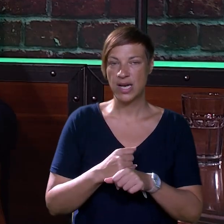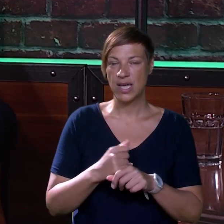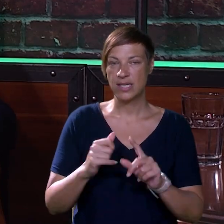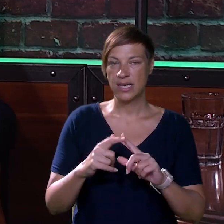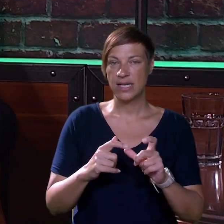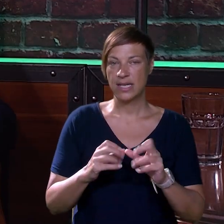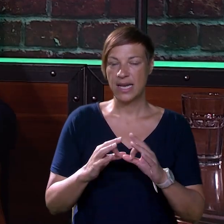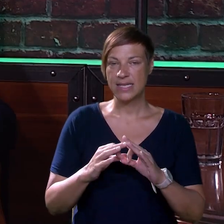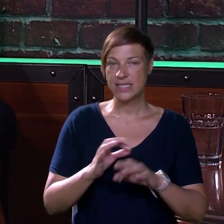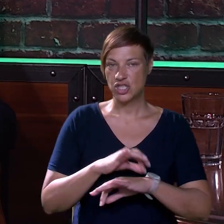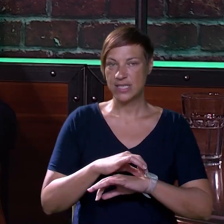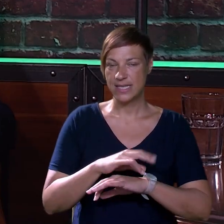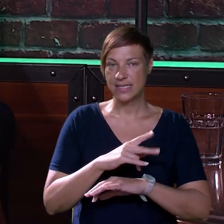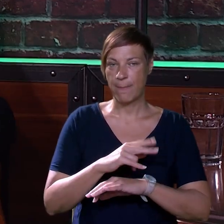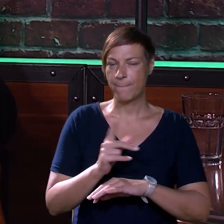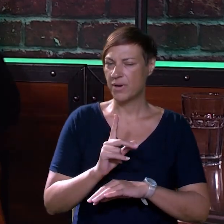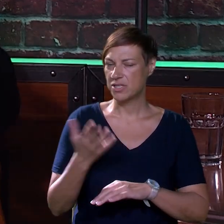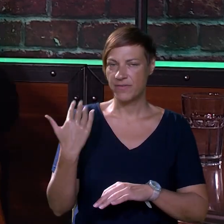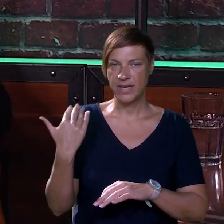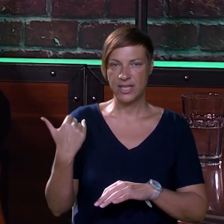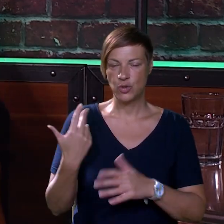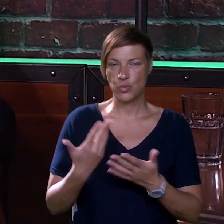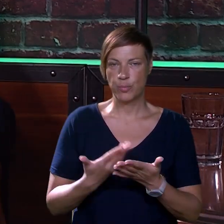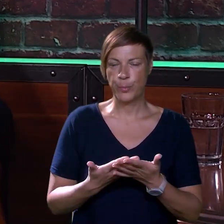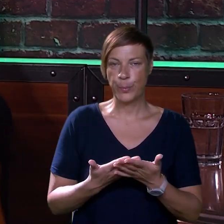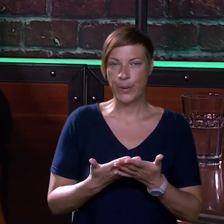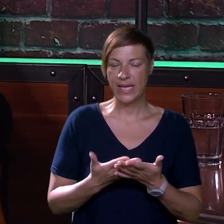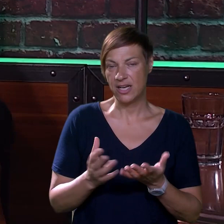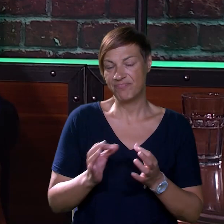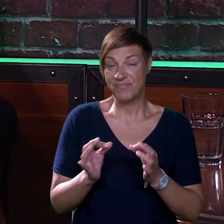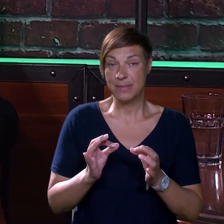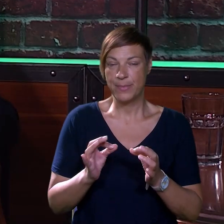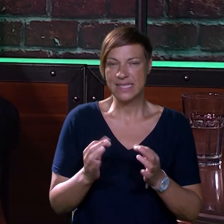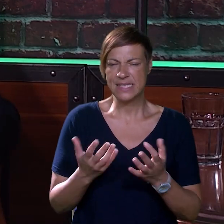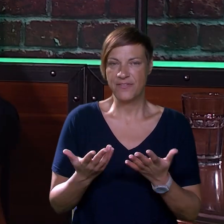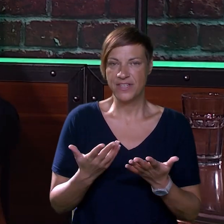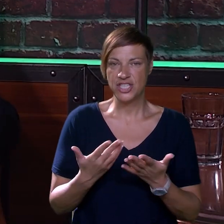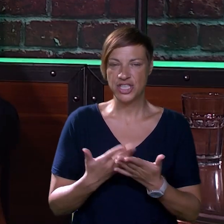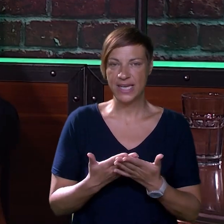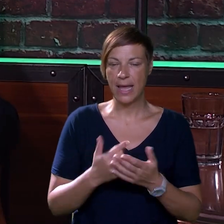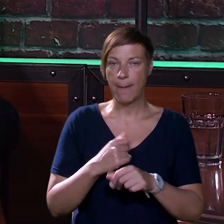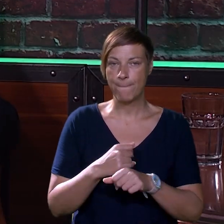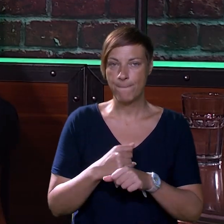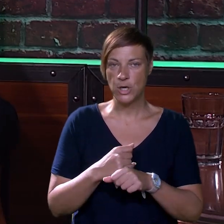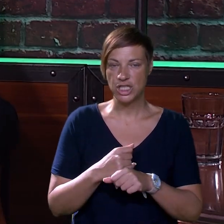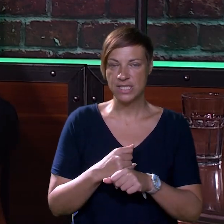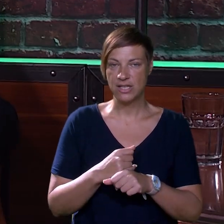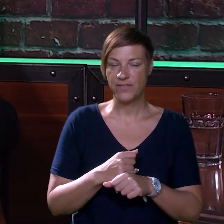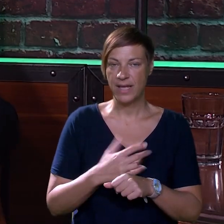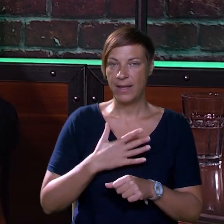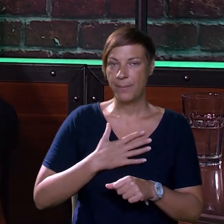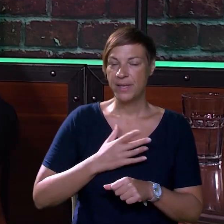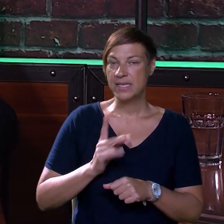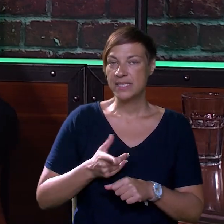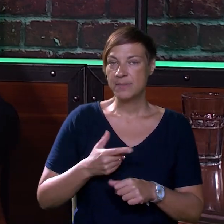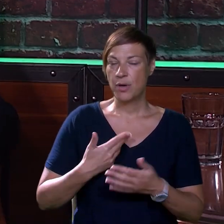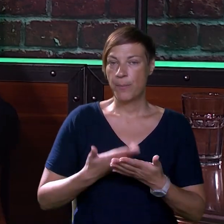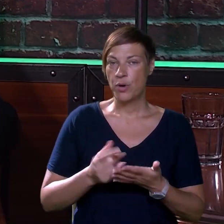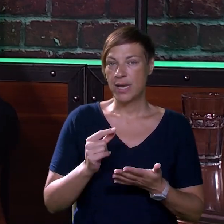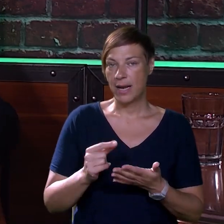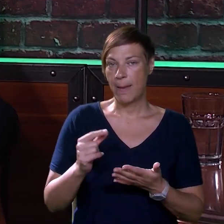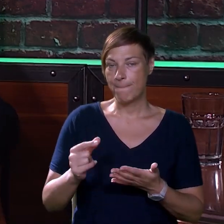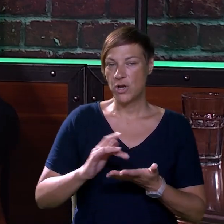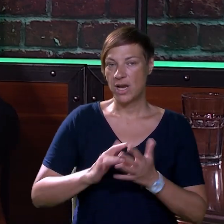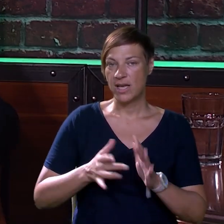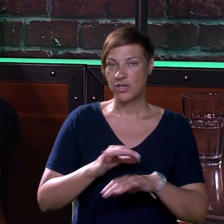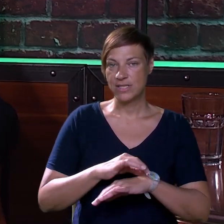klasične sestrinske poslove, nije tu bilo možda nekih specifičnih poslova, i mi smo morali polako